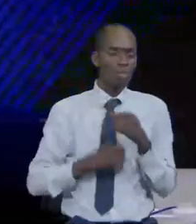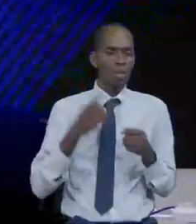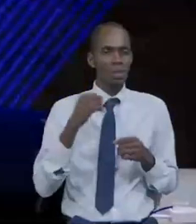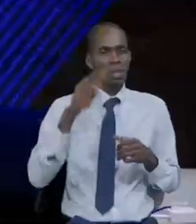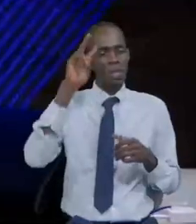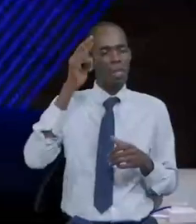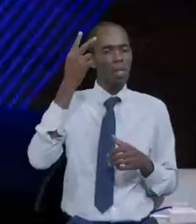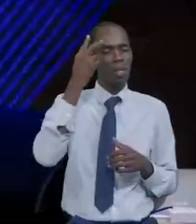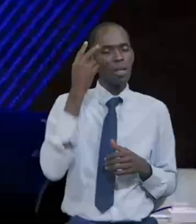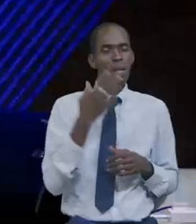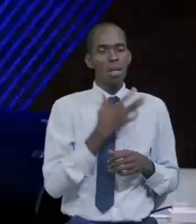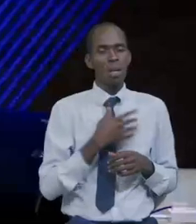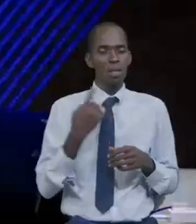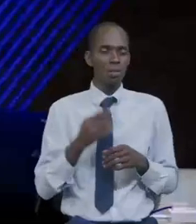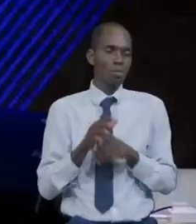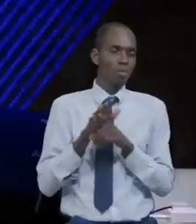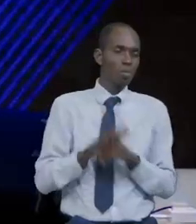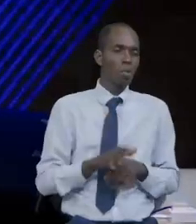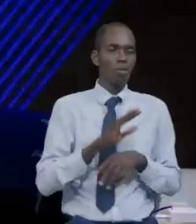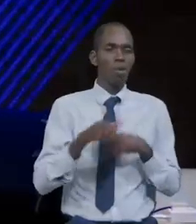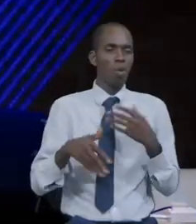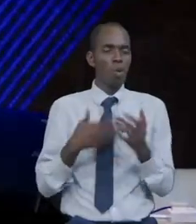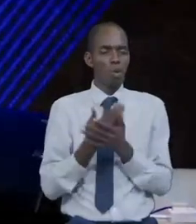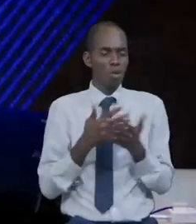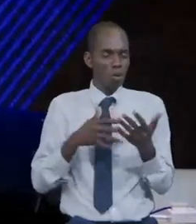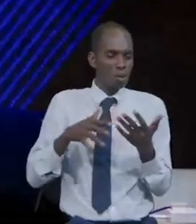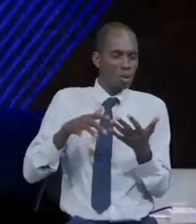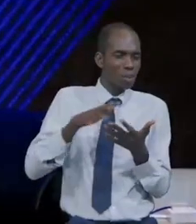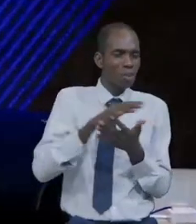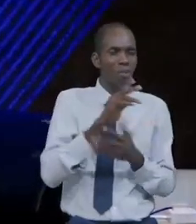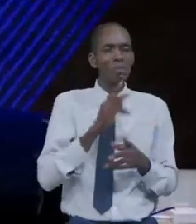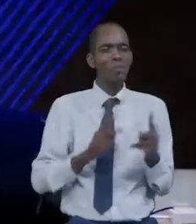la fausse interprétation et la pression des faux frères.